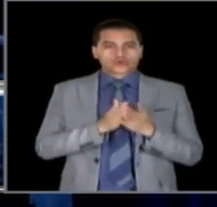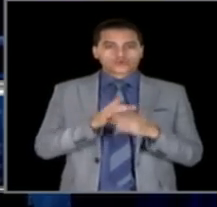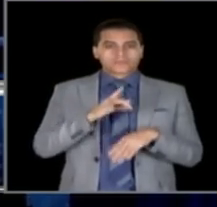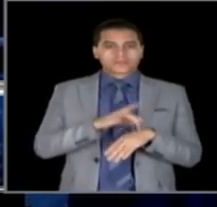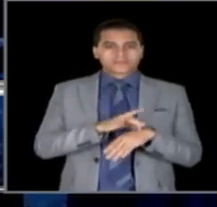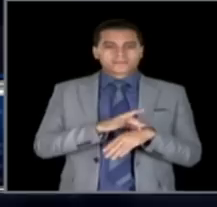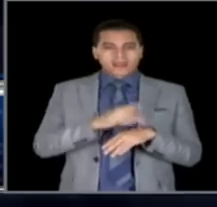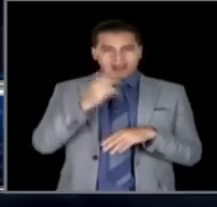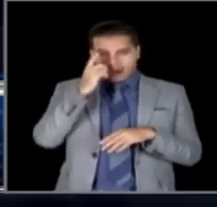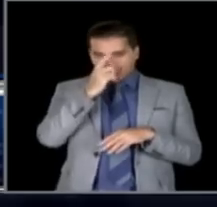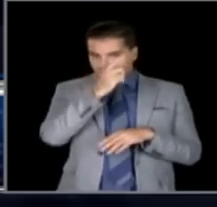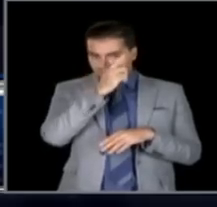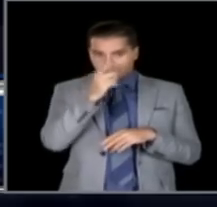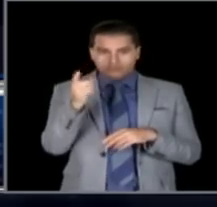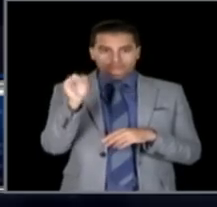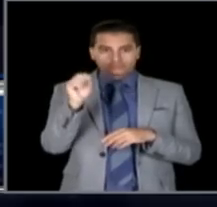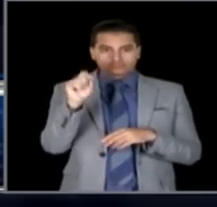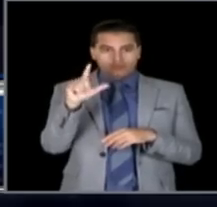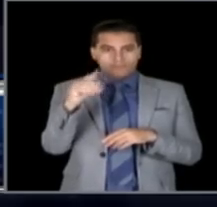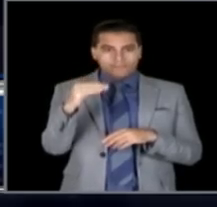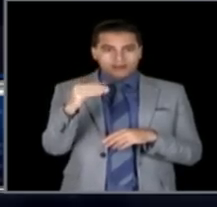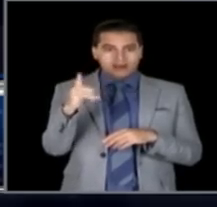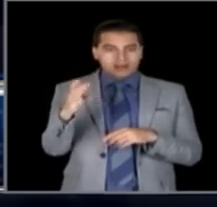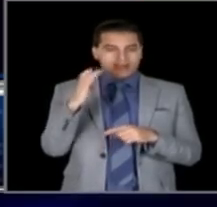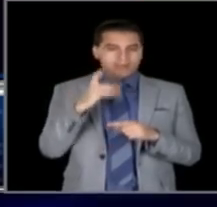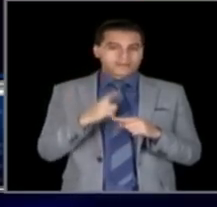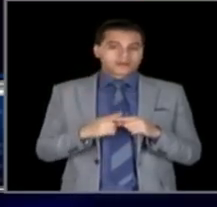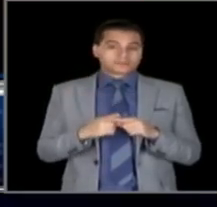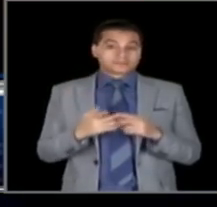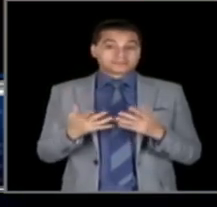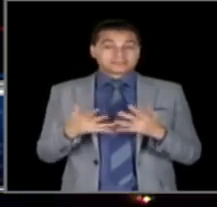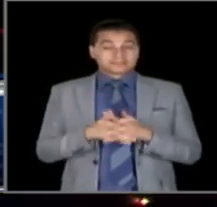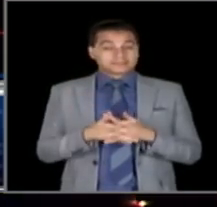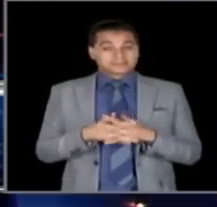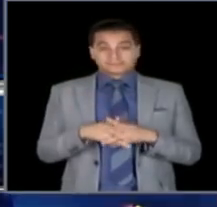ابن مأمون. صبح، إجابة خاطئة.